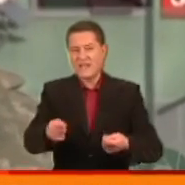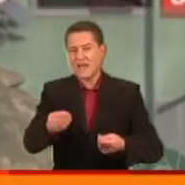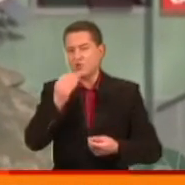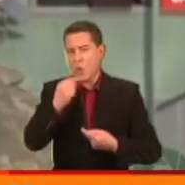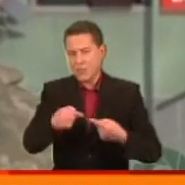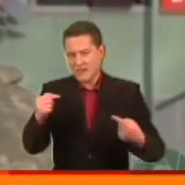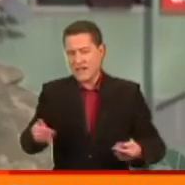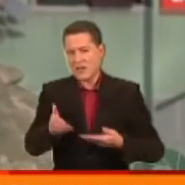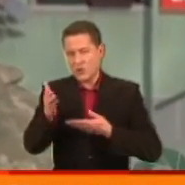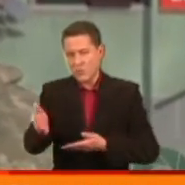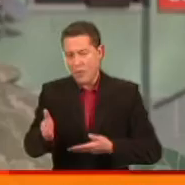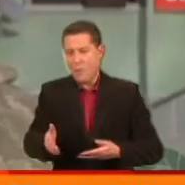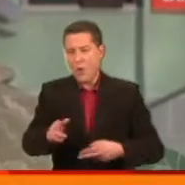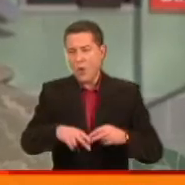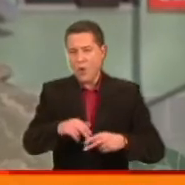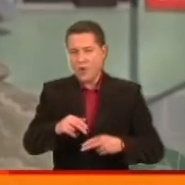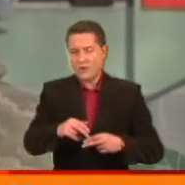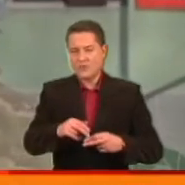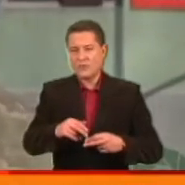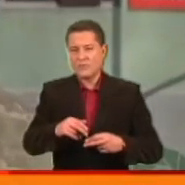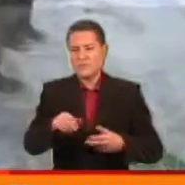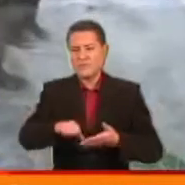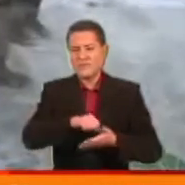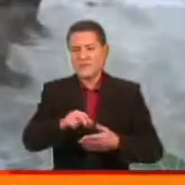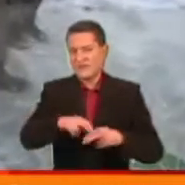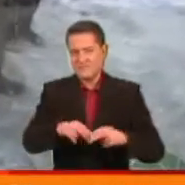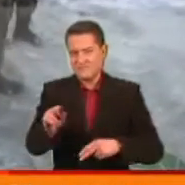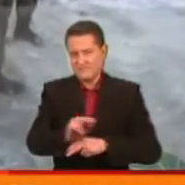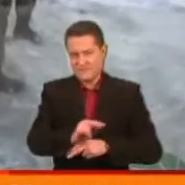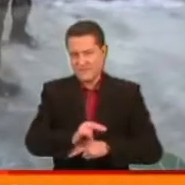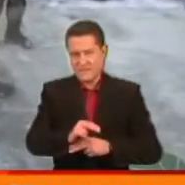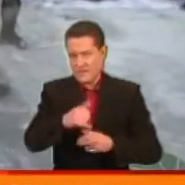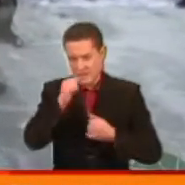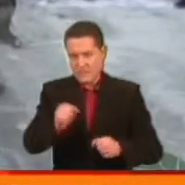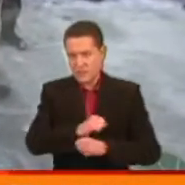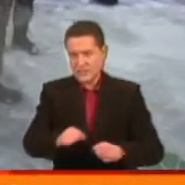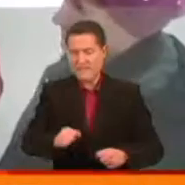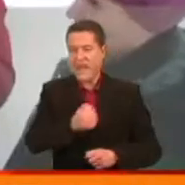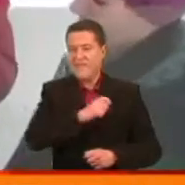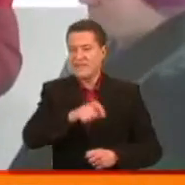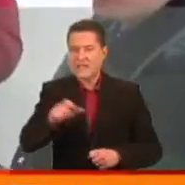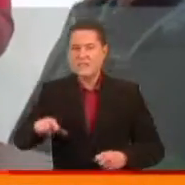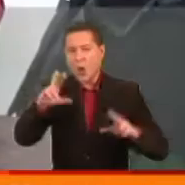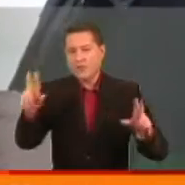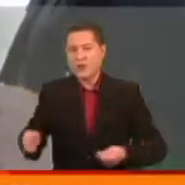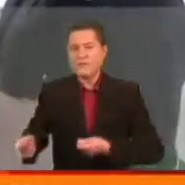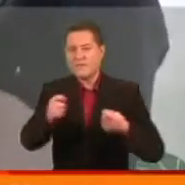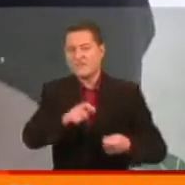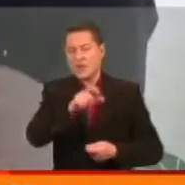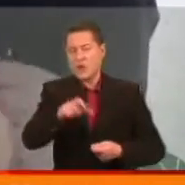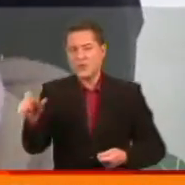та представники ремонтно-експлуатаційної служби неможливо. Військовикам все ж удалося привезти